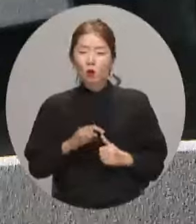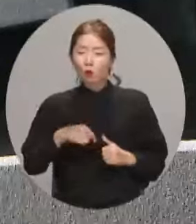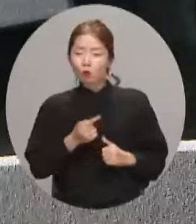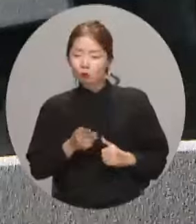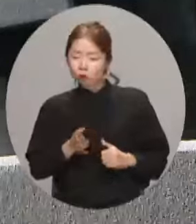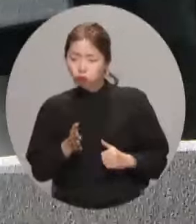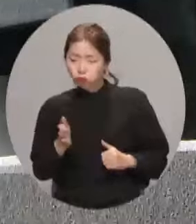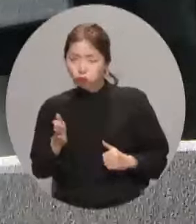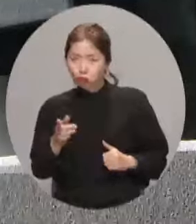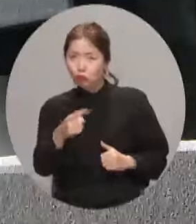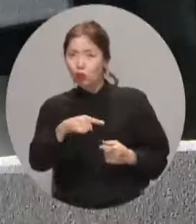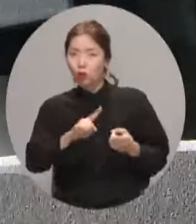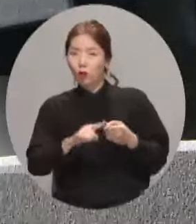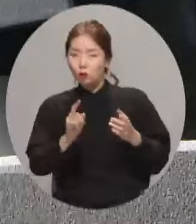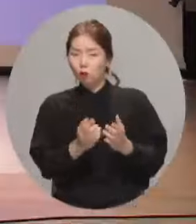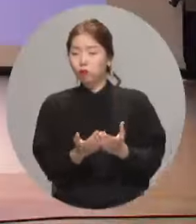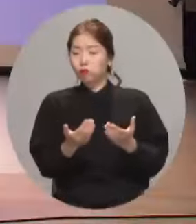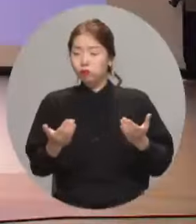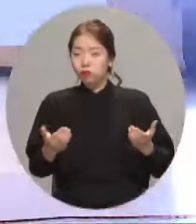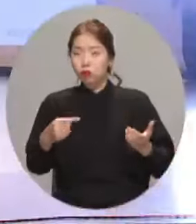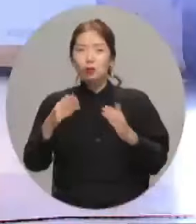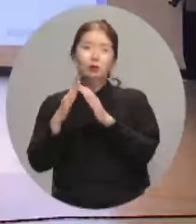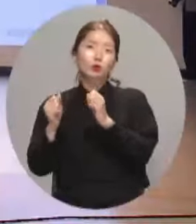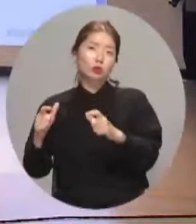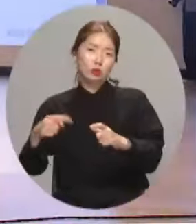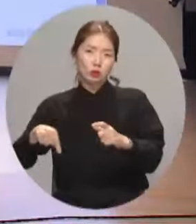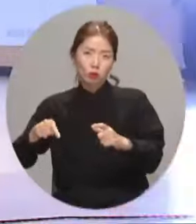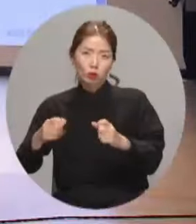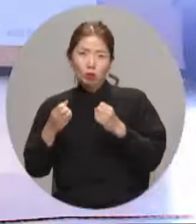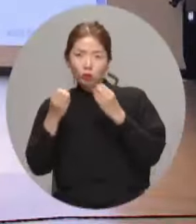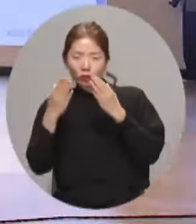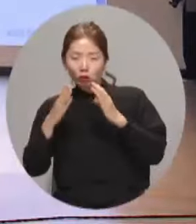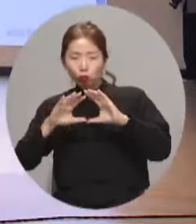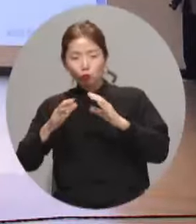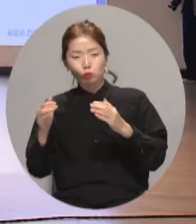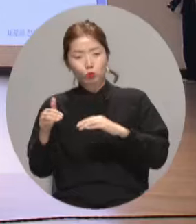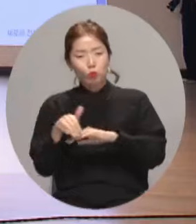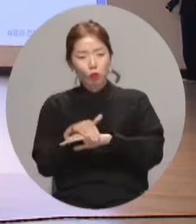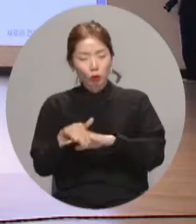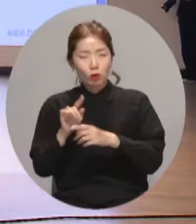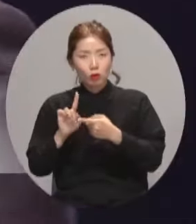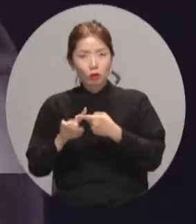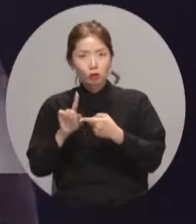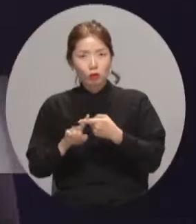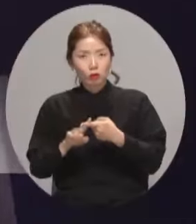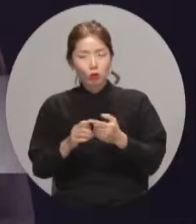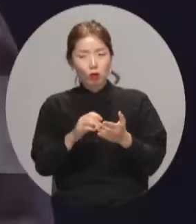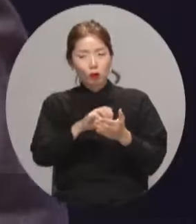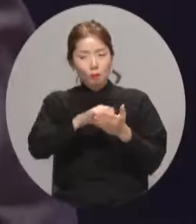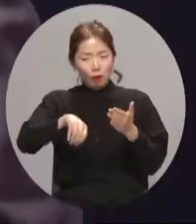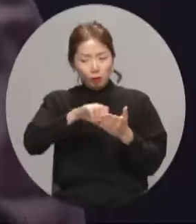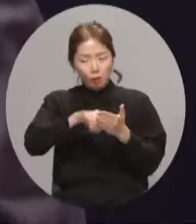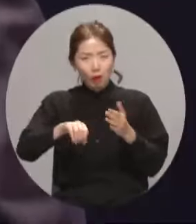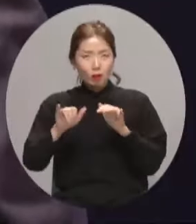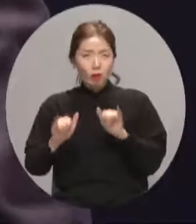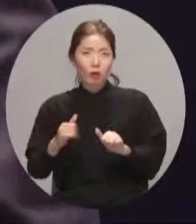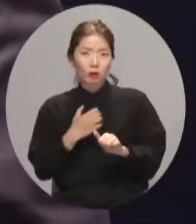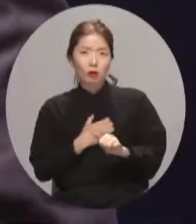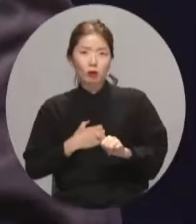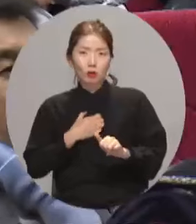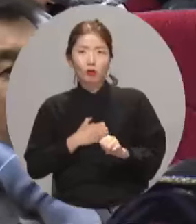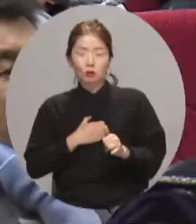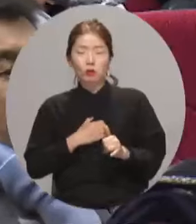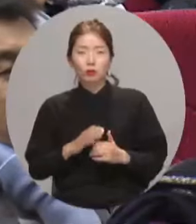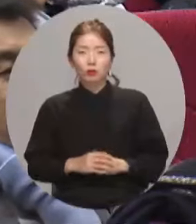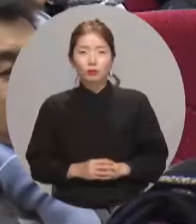채택해 메가시티 논의와는 거리가 먼 전북. 새로운 국토 발전 전략에서 배제되는 것 아니냐는 우려가 나올